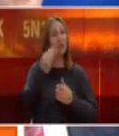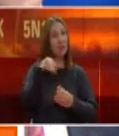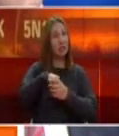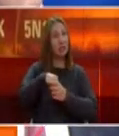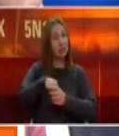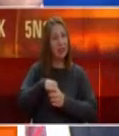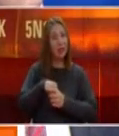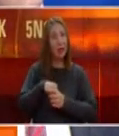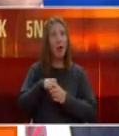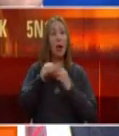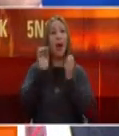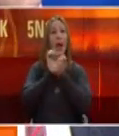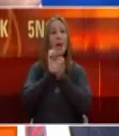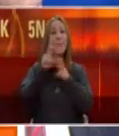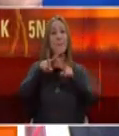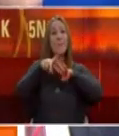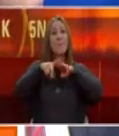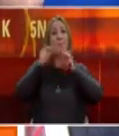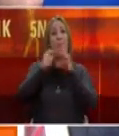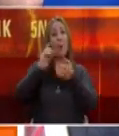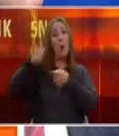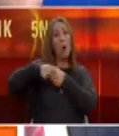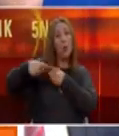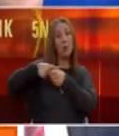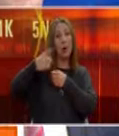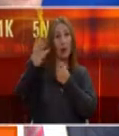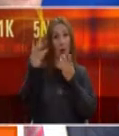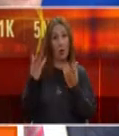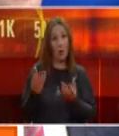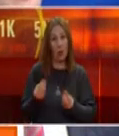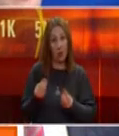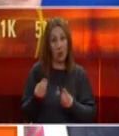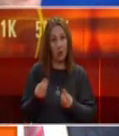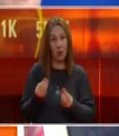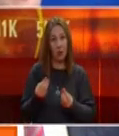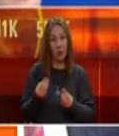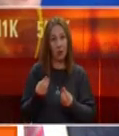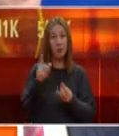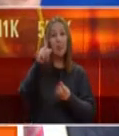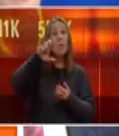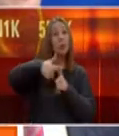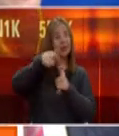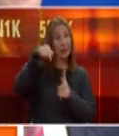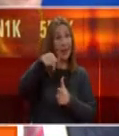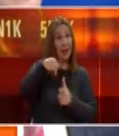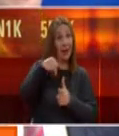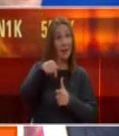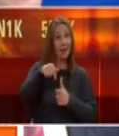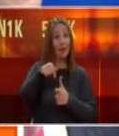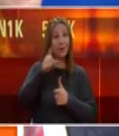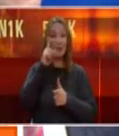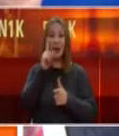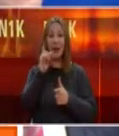ailelere yönelik de Milli Eğitim Bakanlığı ile ortaklık, Milli Eğitim Müdürlüğü ile ortak yürüttüğümüz bu projede bir